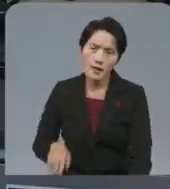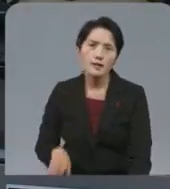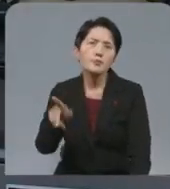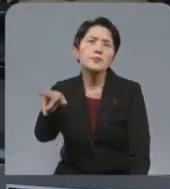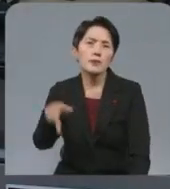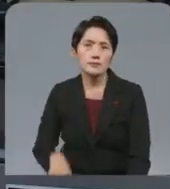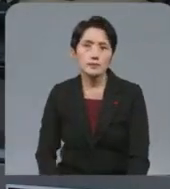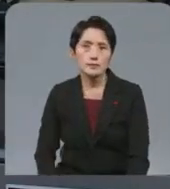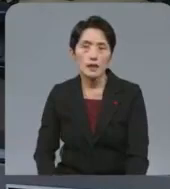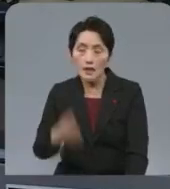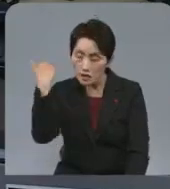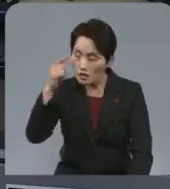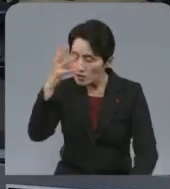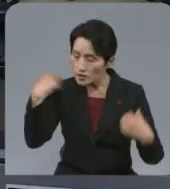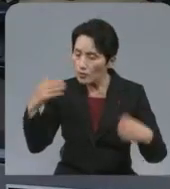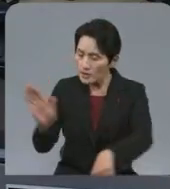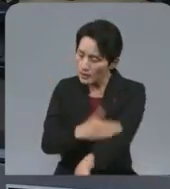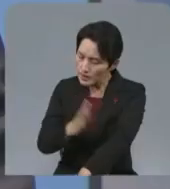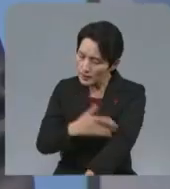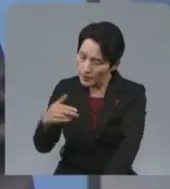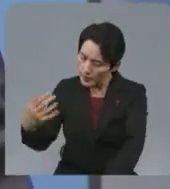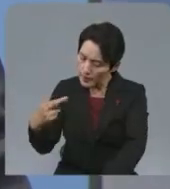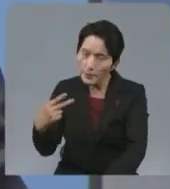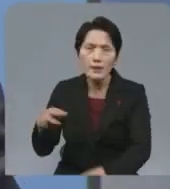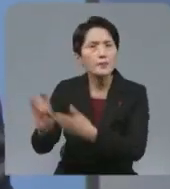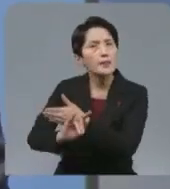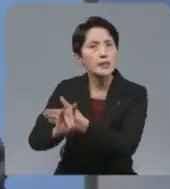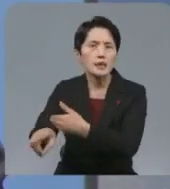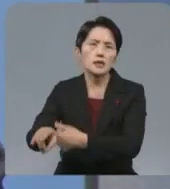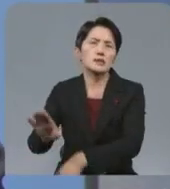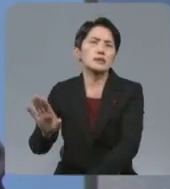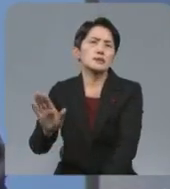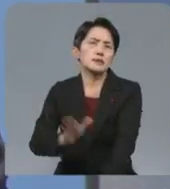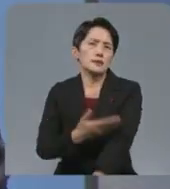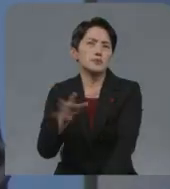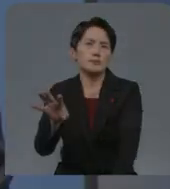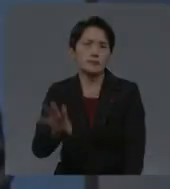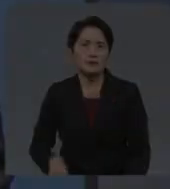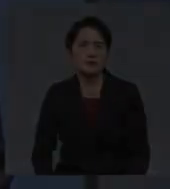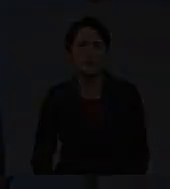只在应对北韩军用无人机挑衅的明年度应对战力相关预算